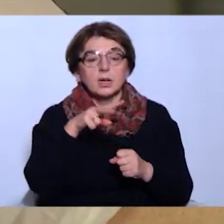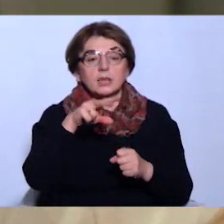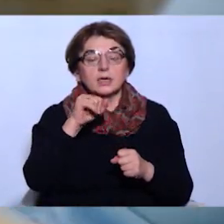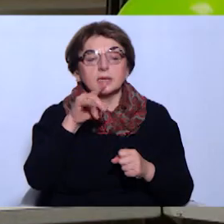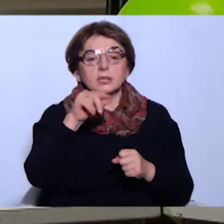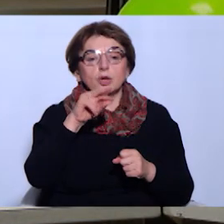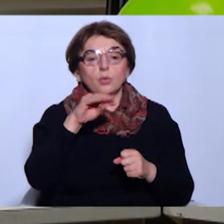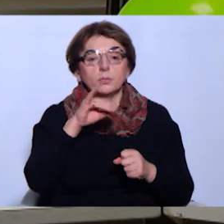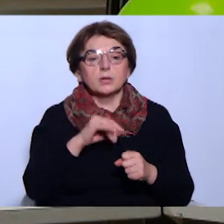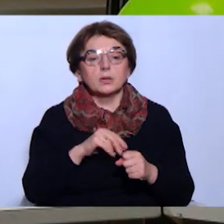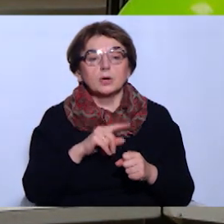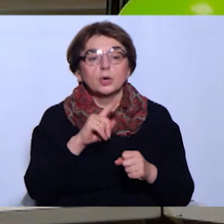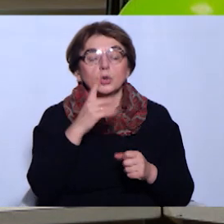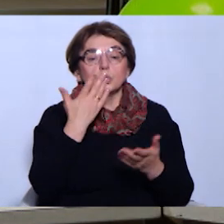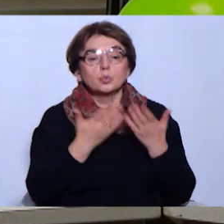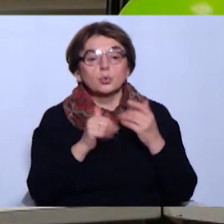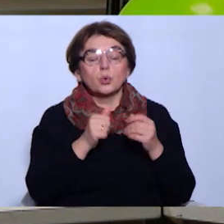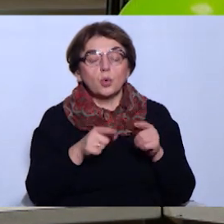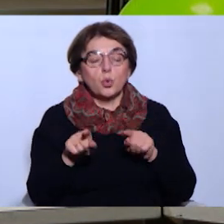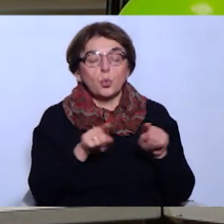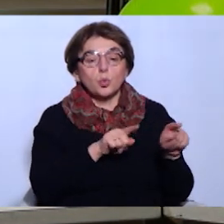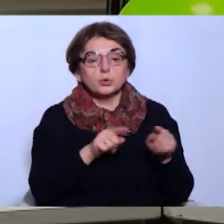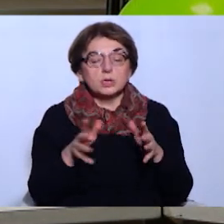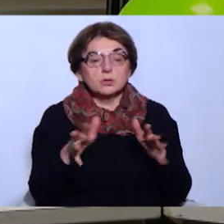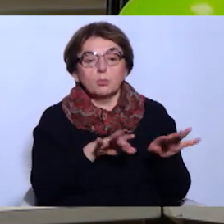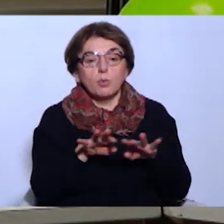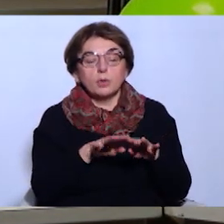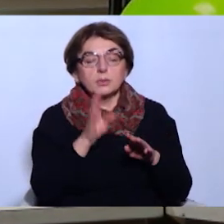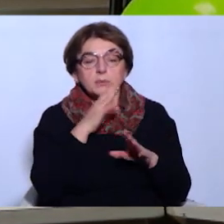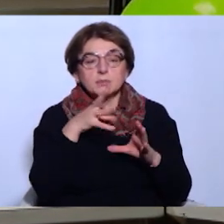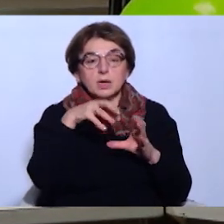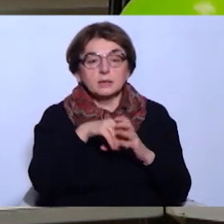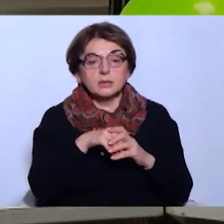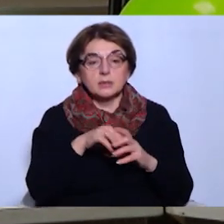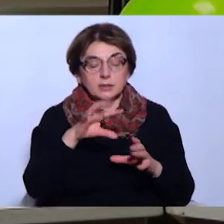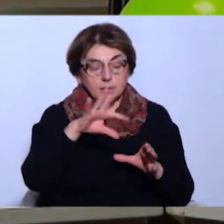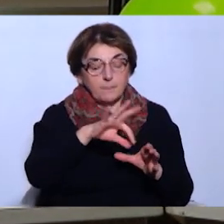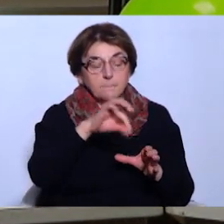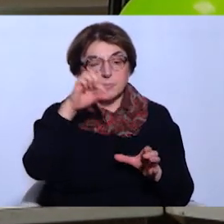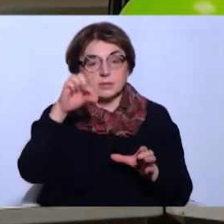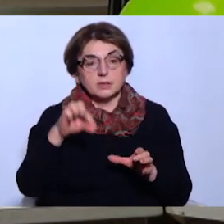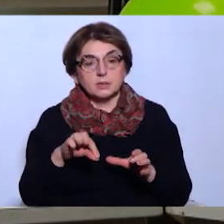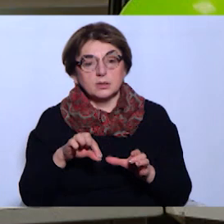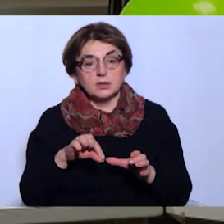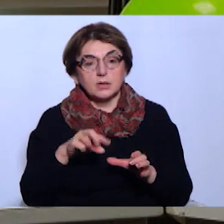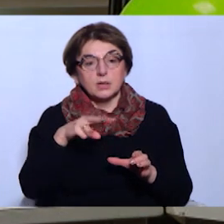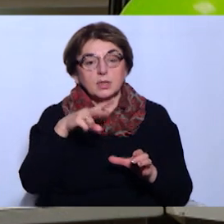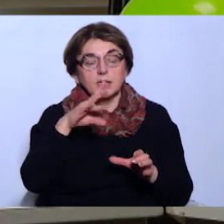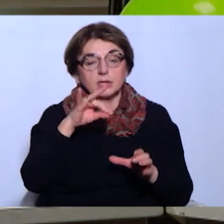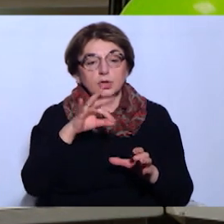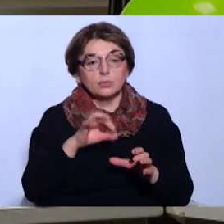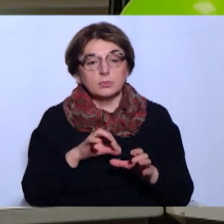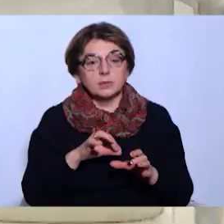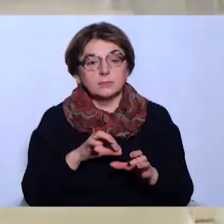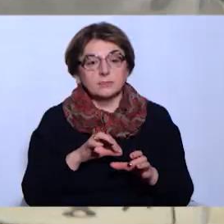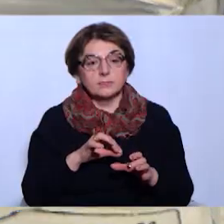არის ლითიუმი. ვნახოთ ლითიუმი თუ როგორ ურთიერთქმედებს წყალთან. მაშასე, პინცეტით ვიღებთ